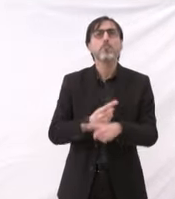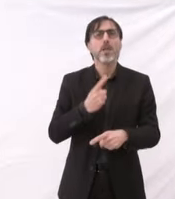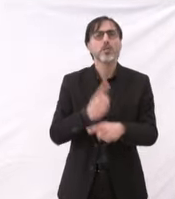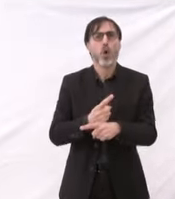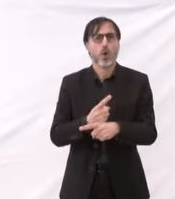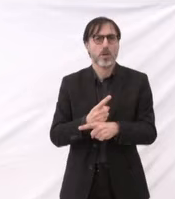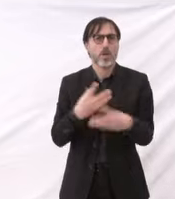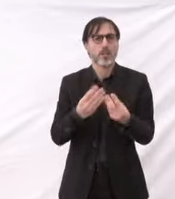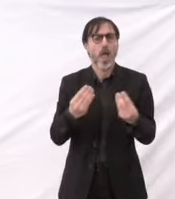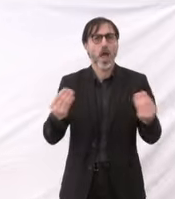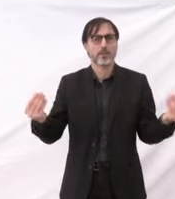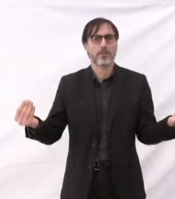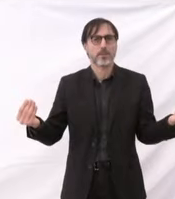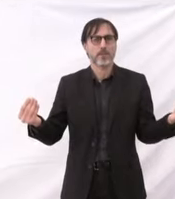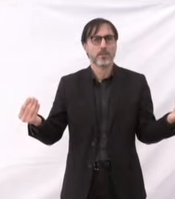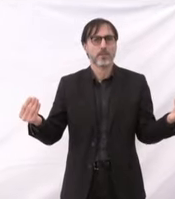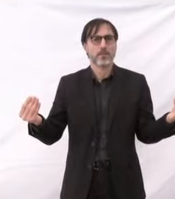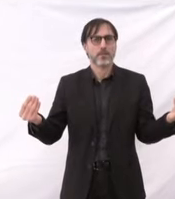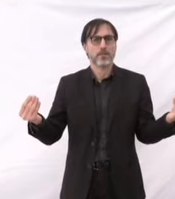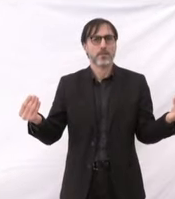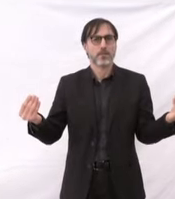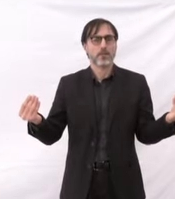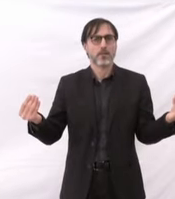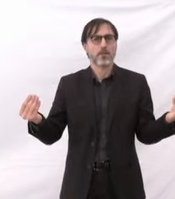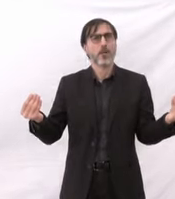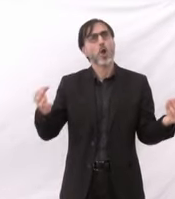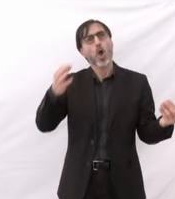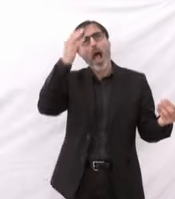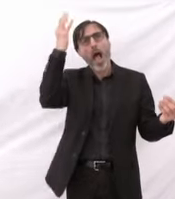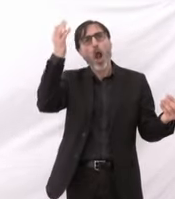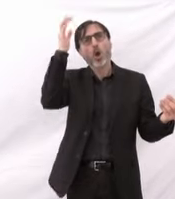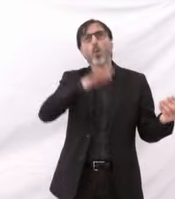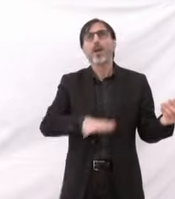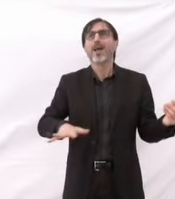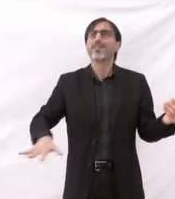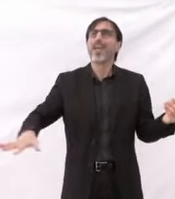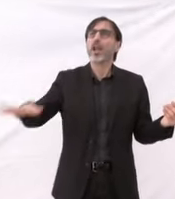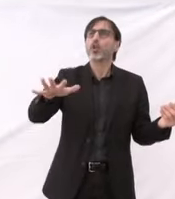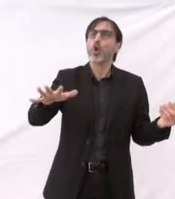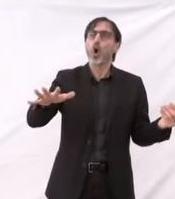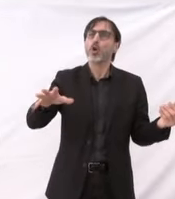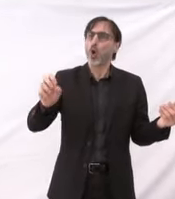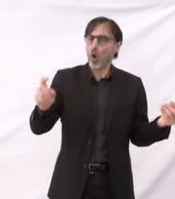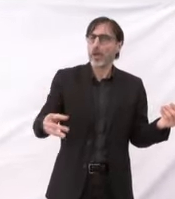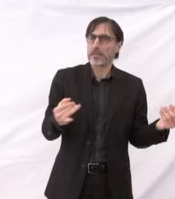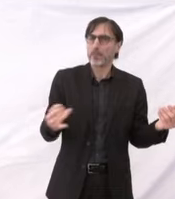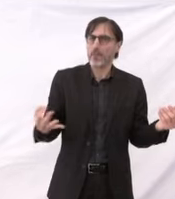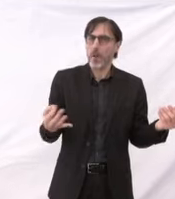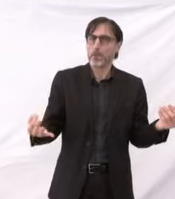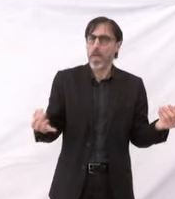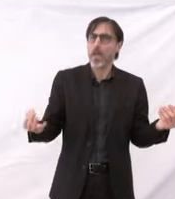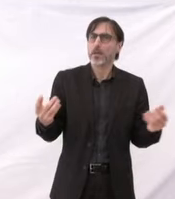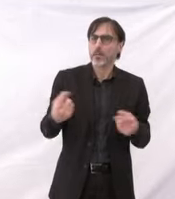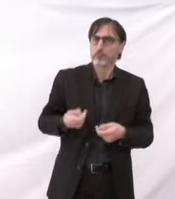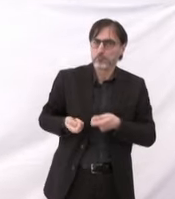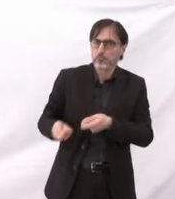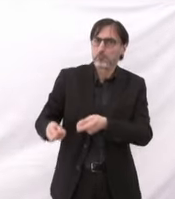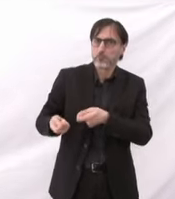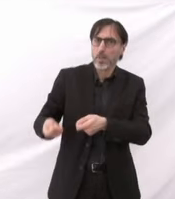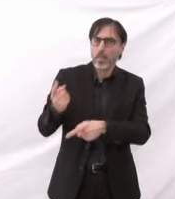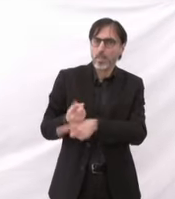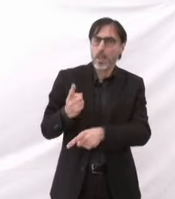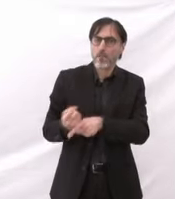bisogni. E non che diventi solo qualche territorio, ben venga, da incoraggiare è